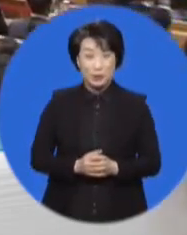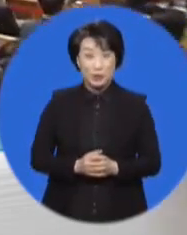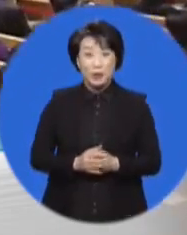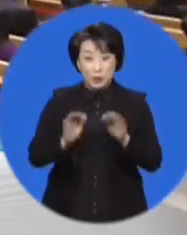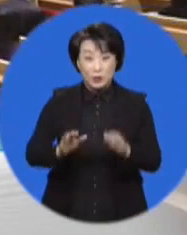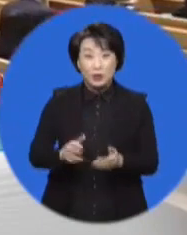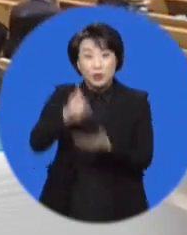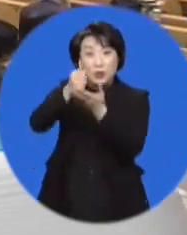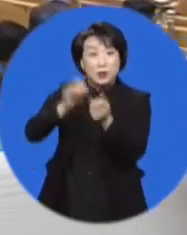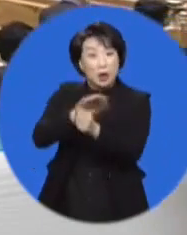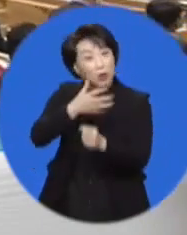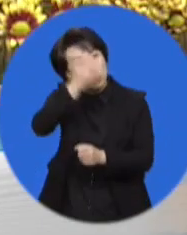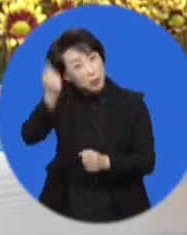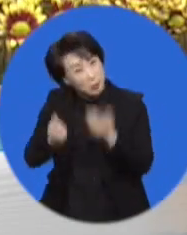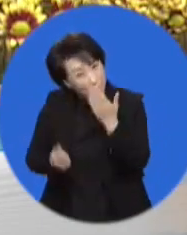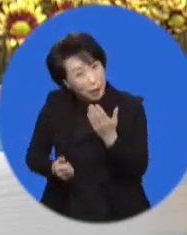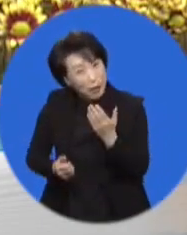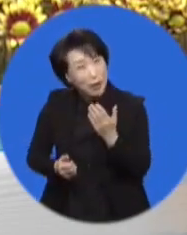어떻게 예민이야?